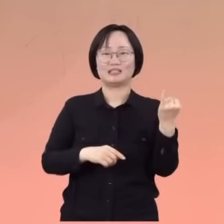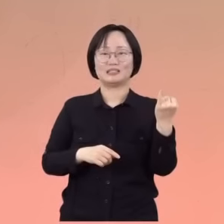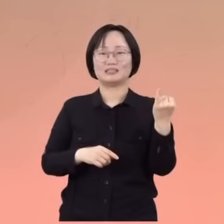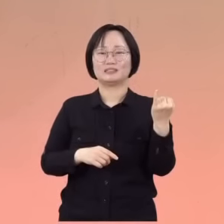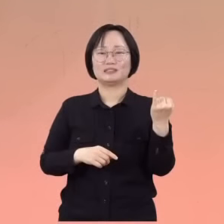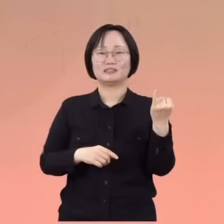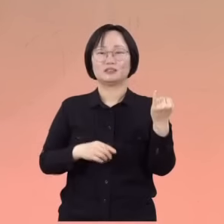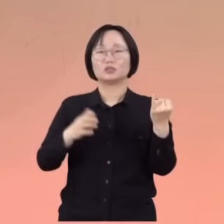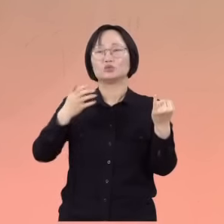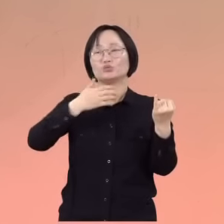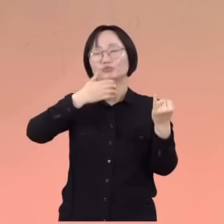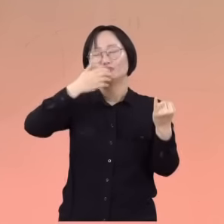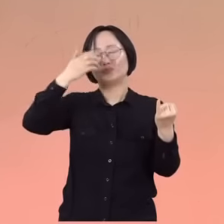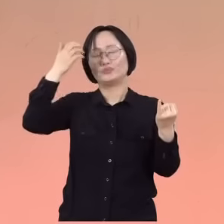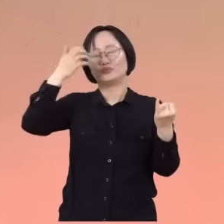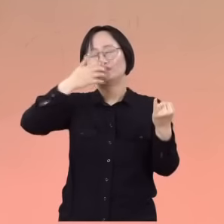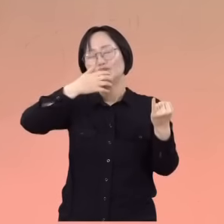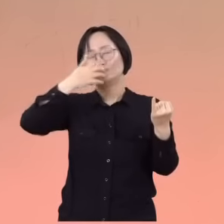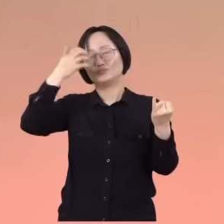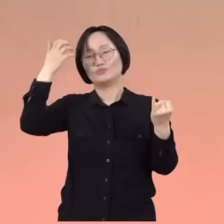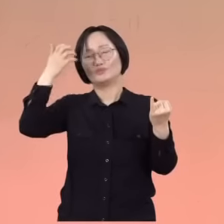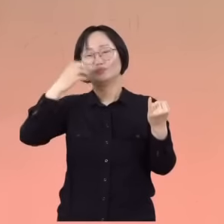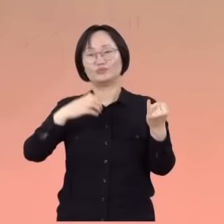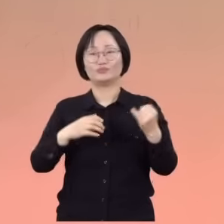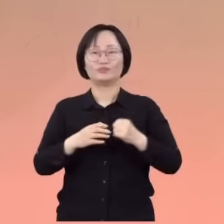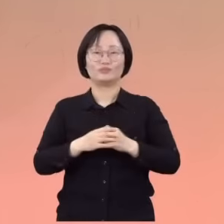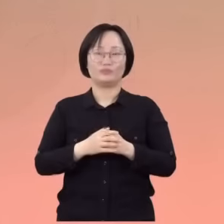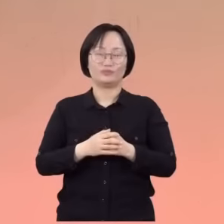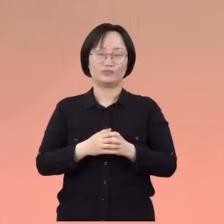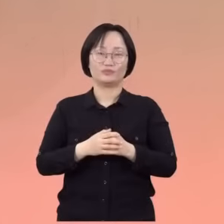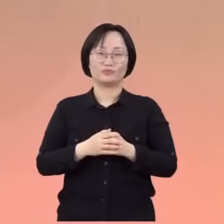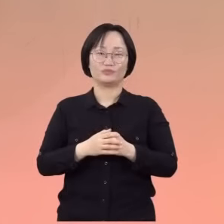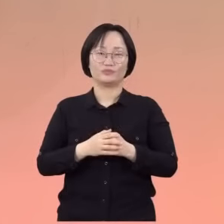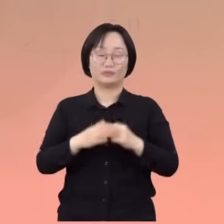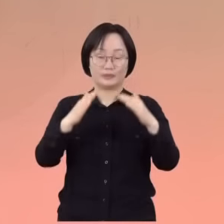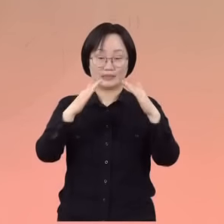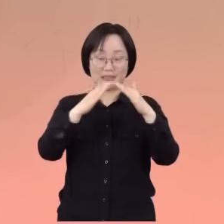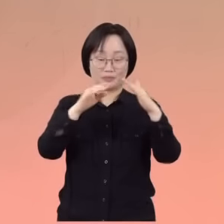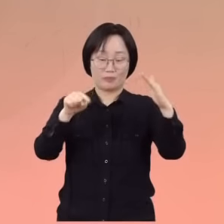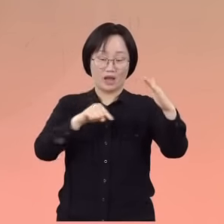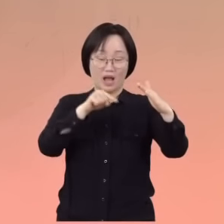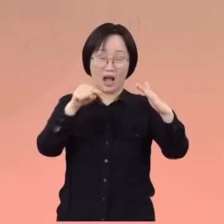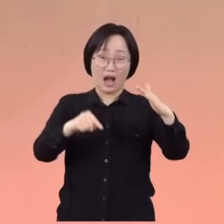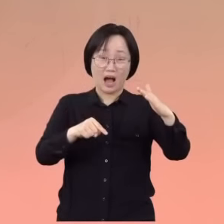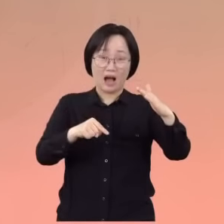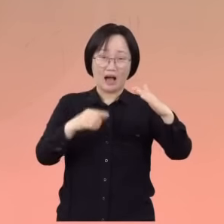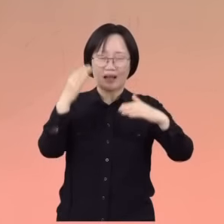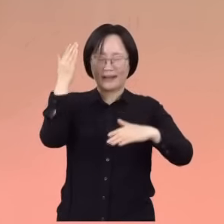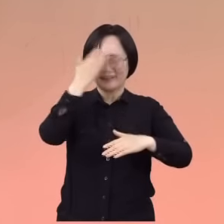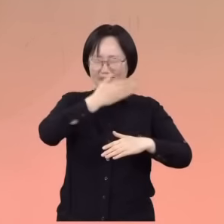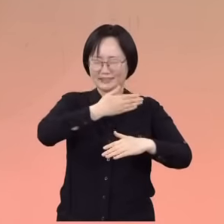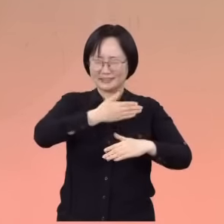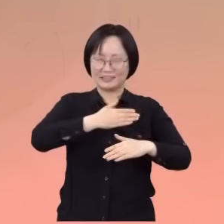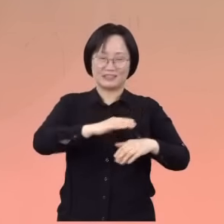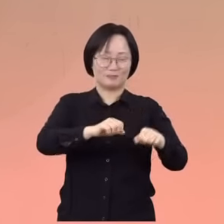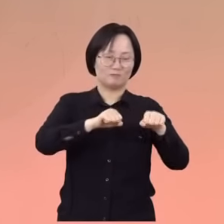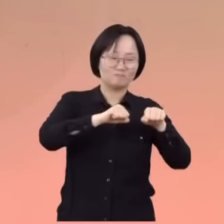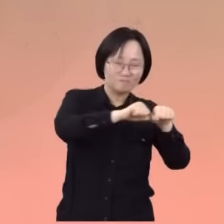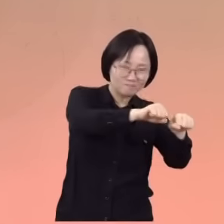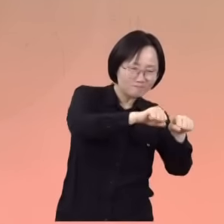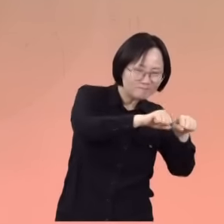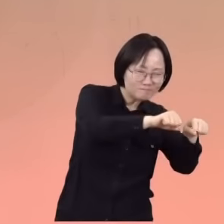꿨는데 항창 기도 열심히 할 때 꿈을 많이 꿨는데 특히 집안 청소를 깨끗 끗하게